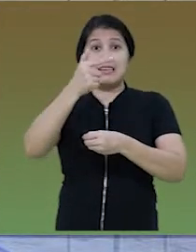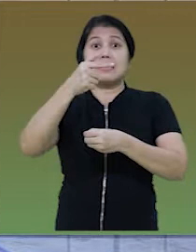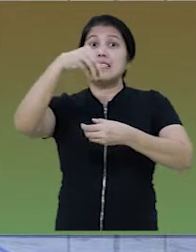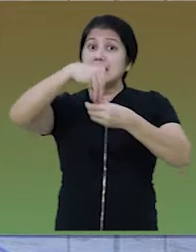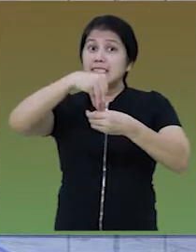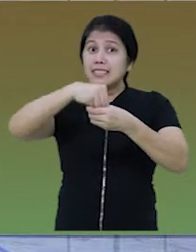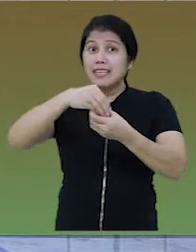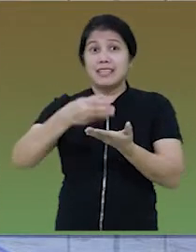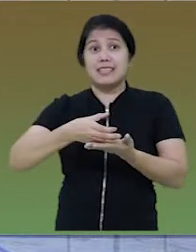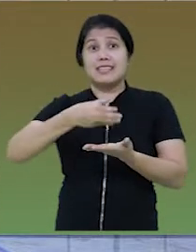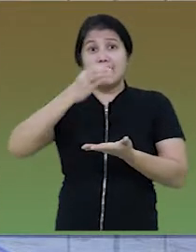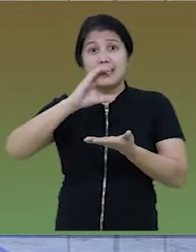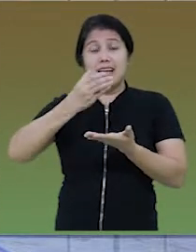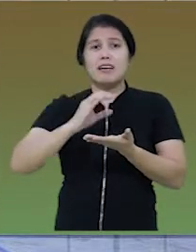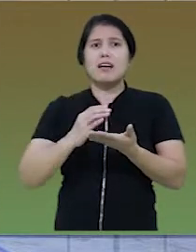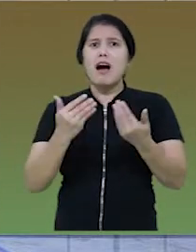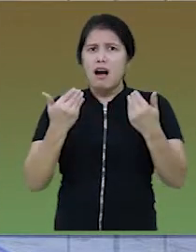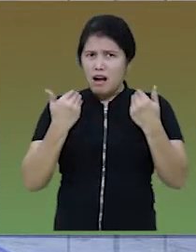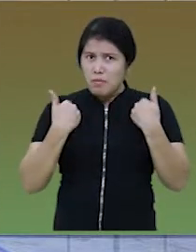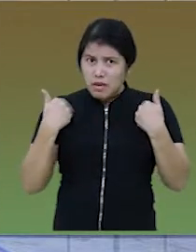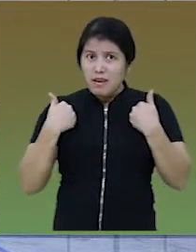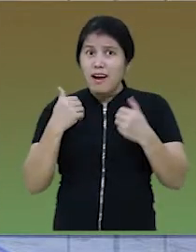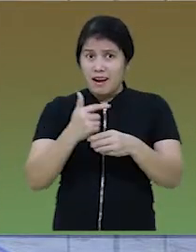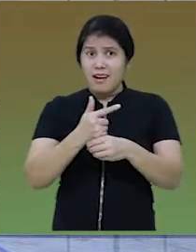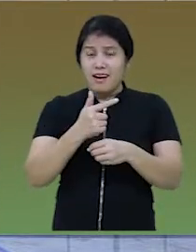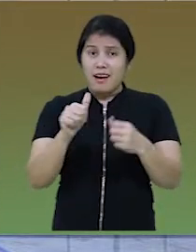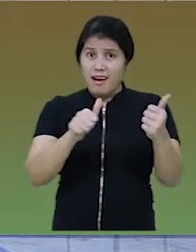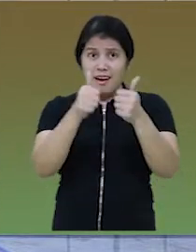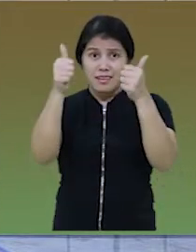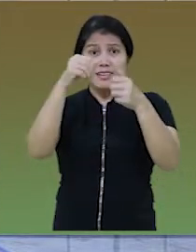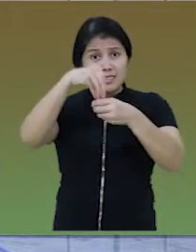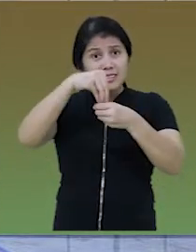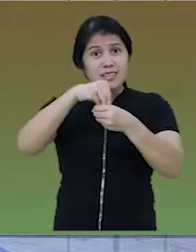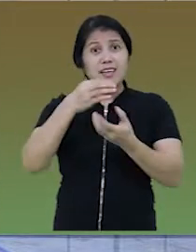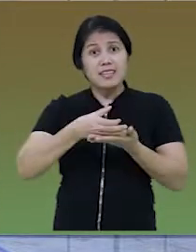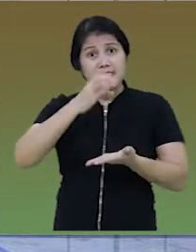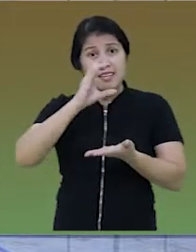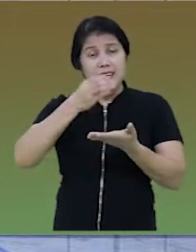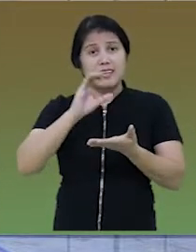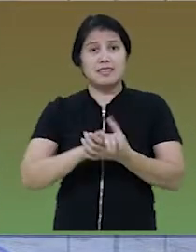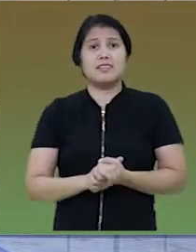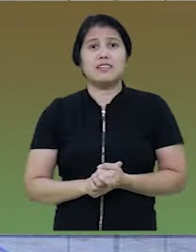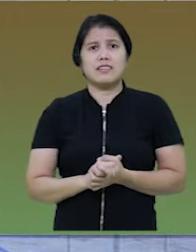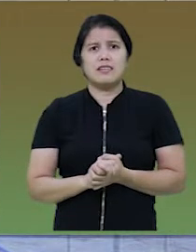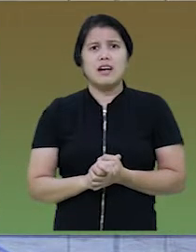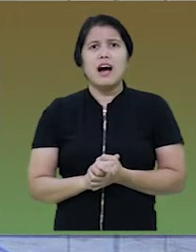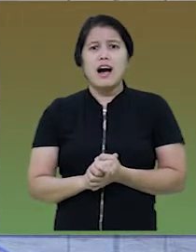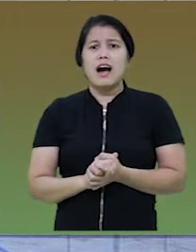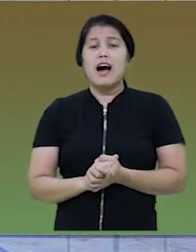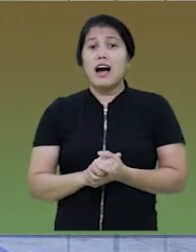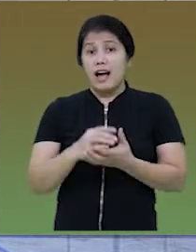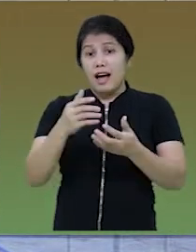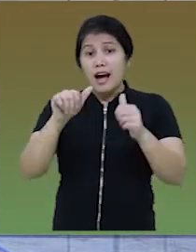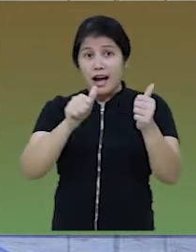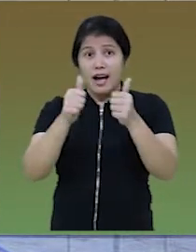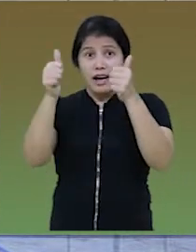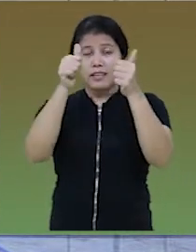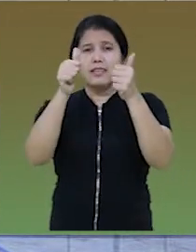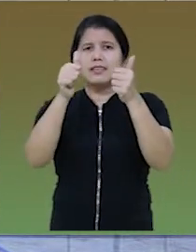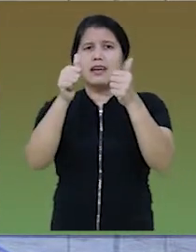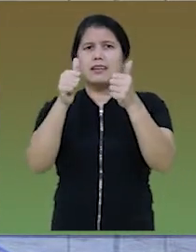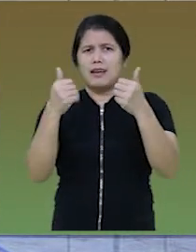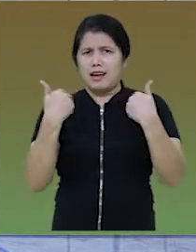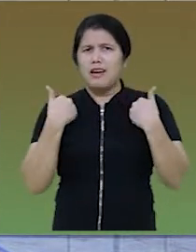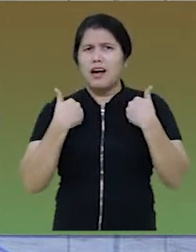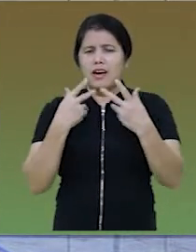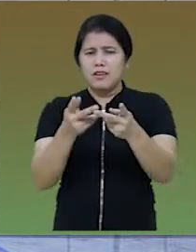ng baso. May hangin po sa loob ng baso? Oo, Shen! Ang hangin ay nag-ookupa ng espasyo sa